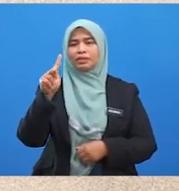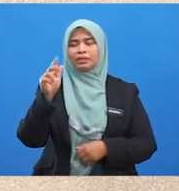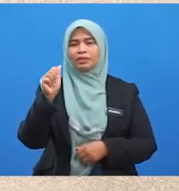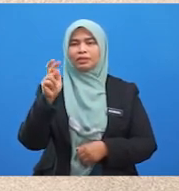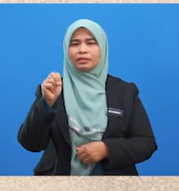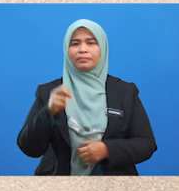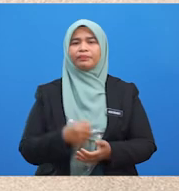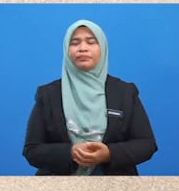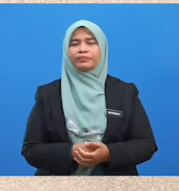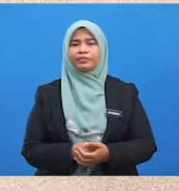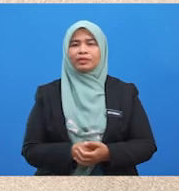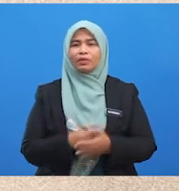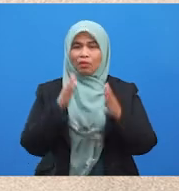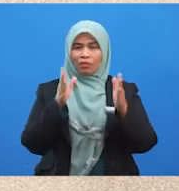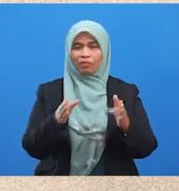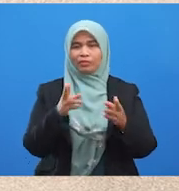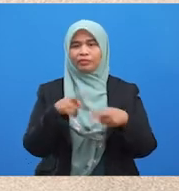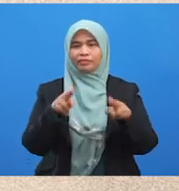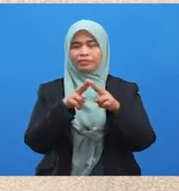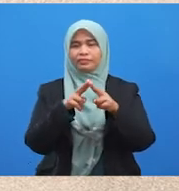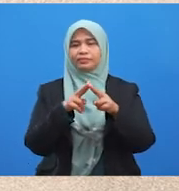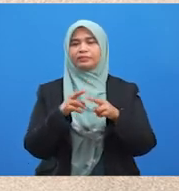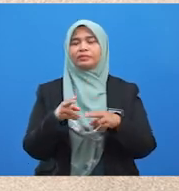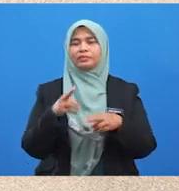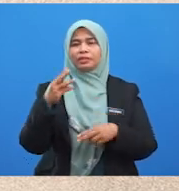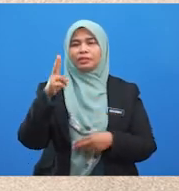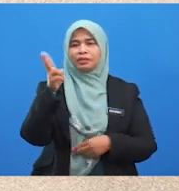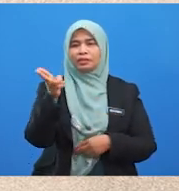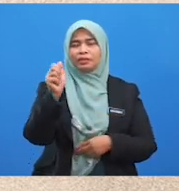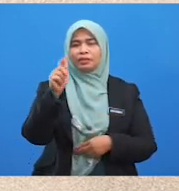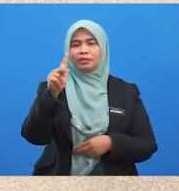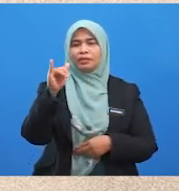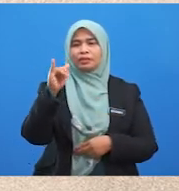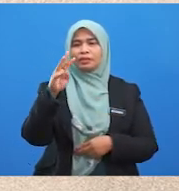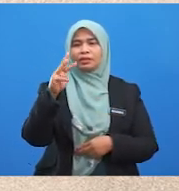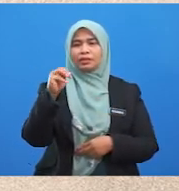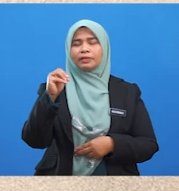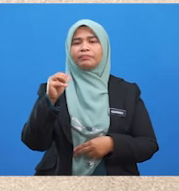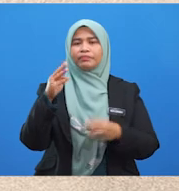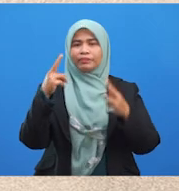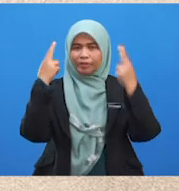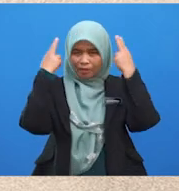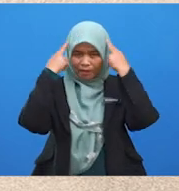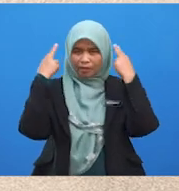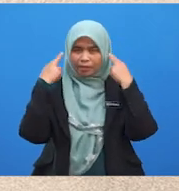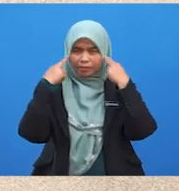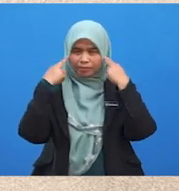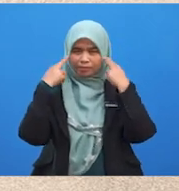Watak utama ialah hakim. Hakim merupakan yang arif dan